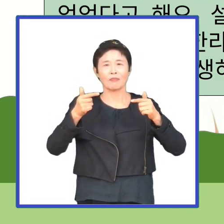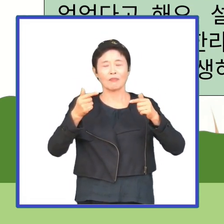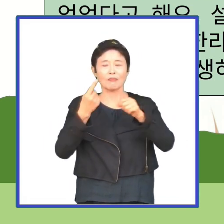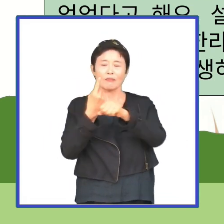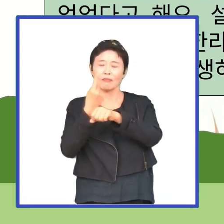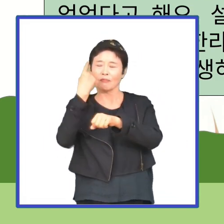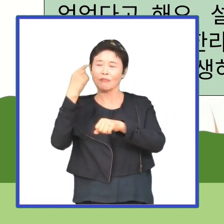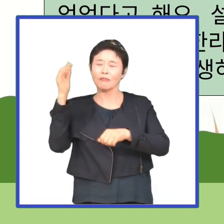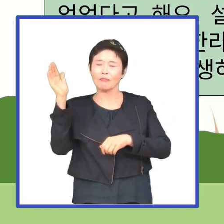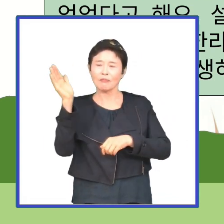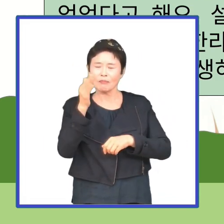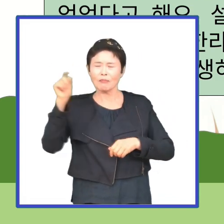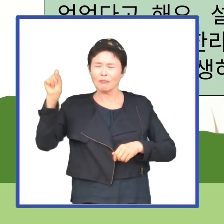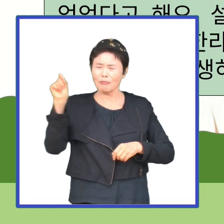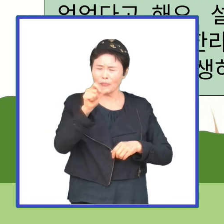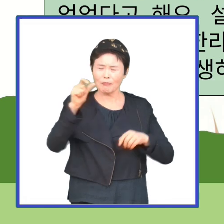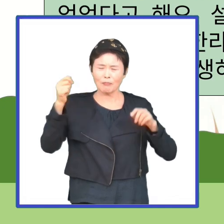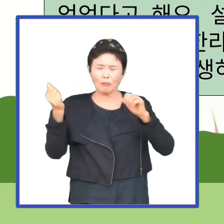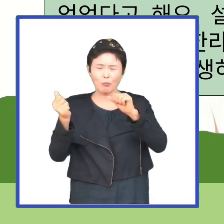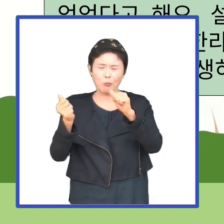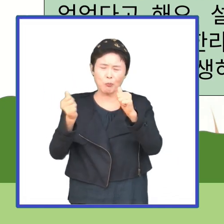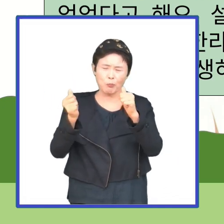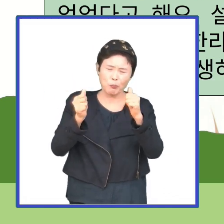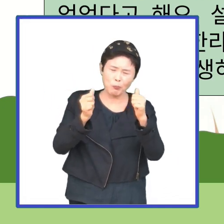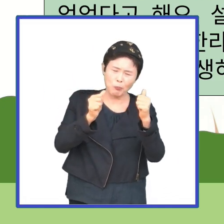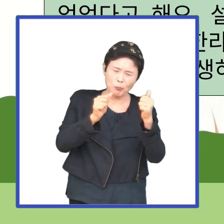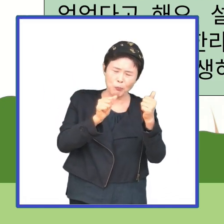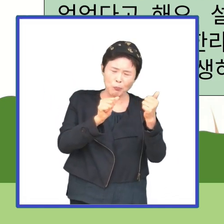고사되고 있는 것으로 관찰되고 있습니다.